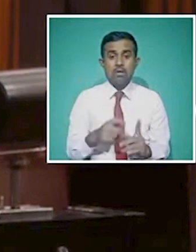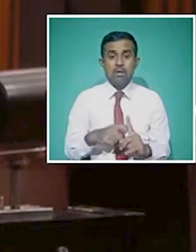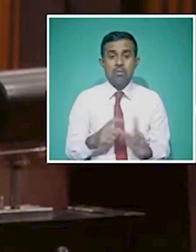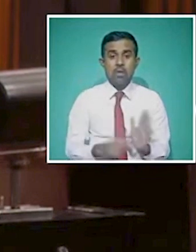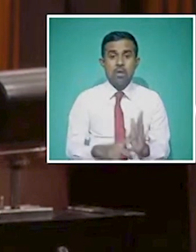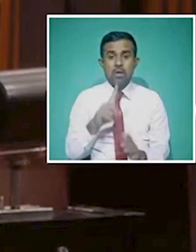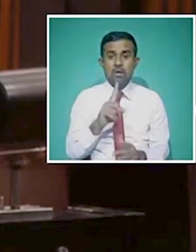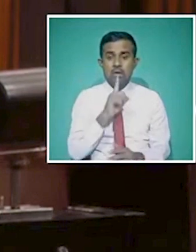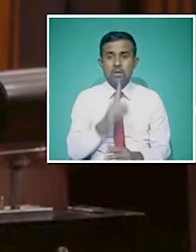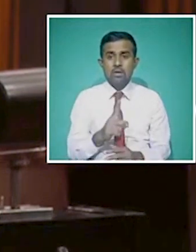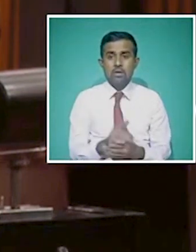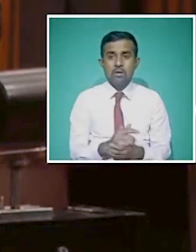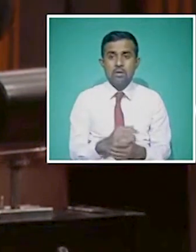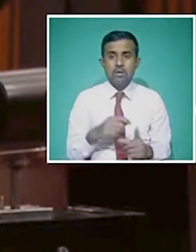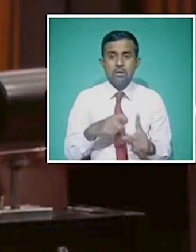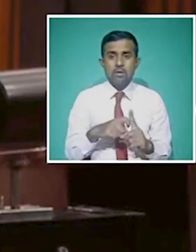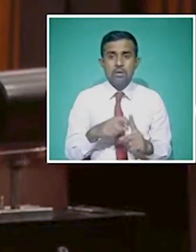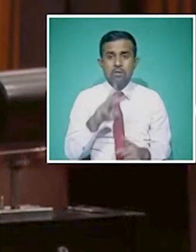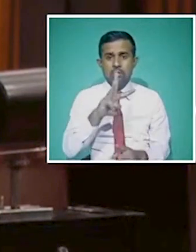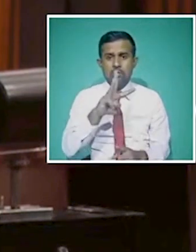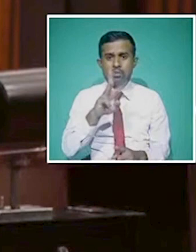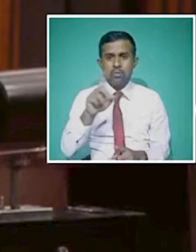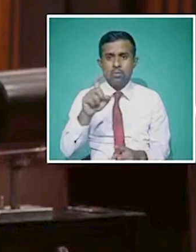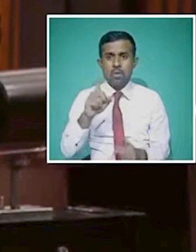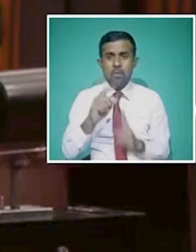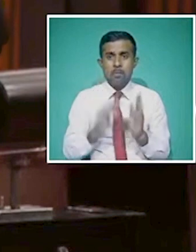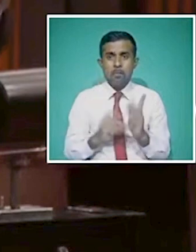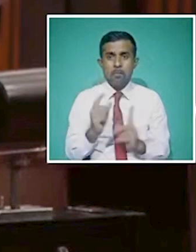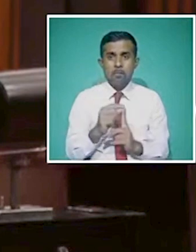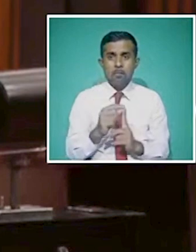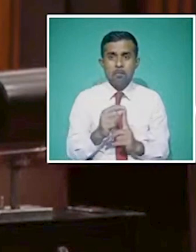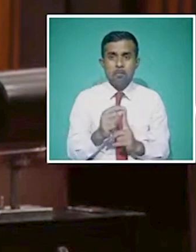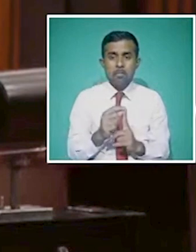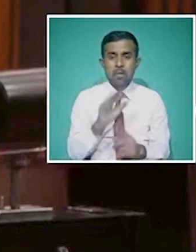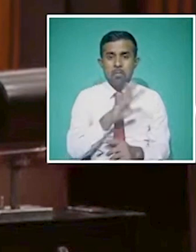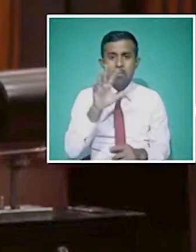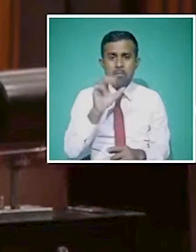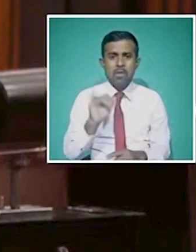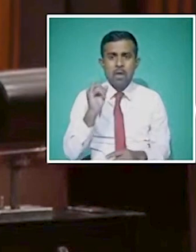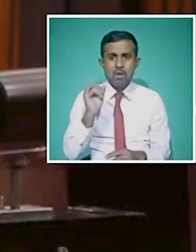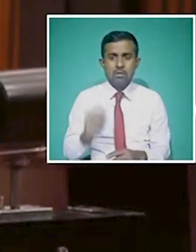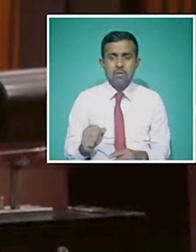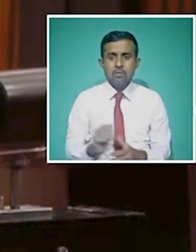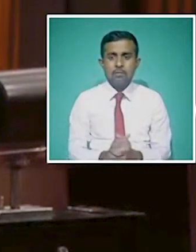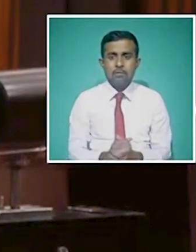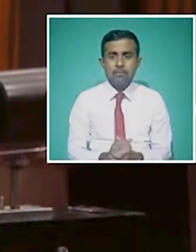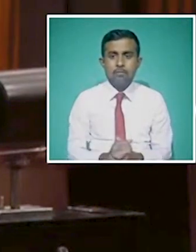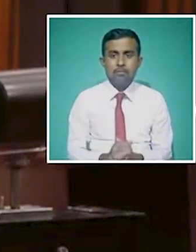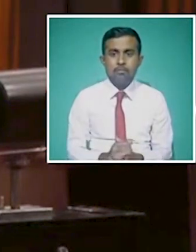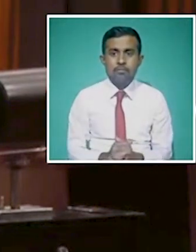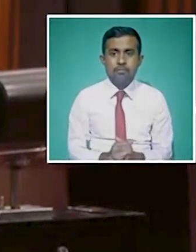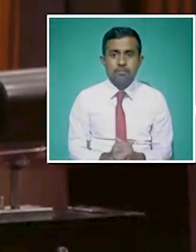ලක්ෂයක් ගැන මං හිතන්නේ මම නම් ක්‍යූබ් 3මාර වැලි පටවන මන්ත්‍රීවරයෙක් ඉන්නවා නම් කියන්න ක්‍යූබ් 3මාර මං හිතන්නේ දැන් 55000ක් 60000ක් විතර යනවා මං හිතන්නේ.